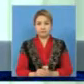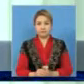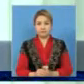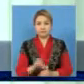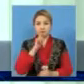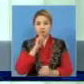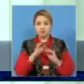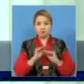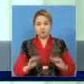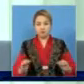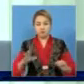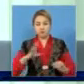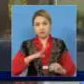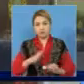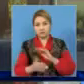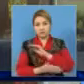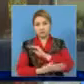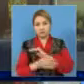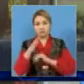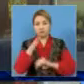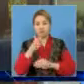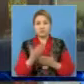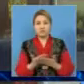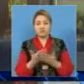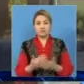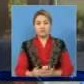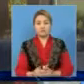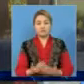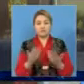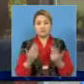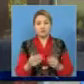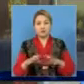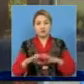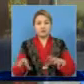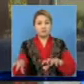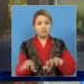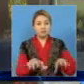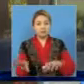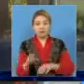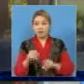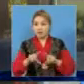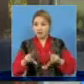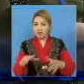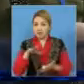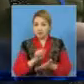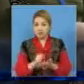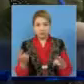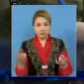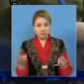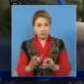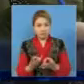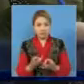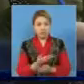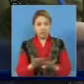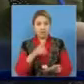үндемей қалған сияқты соңғы уақытта. Әрине, мына сыбайлас жемқорлықпен барлық мемлекеттік органдар айналысу керек. Енді